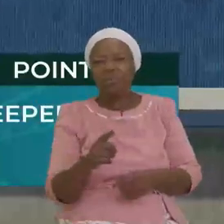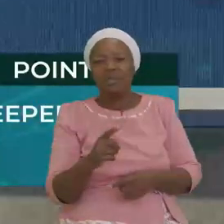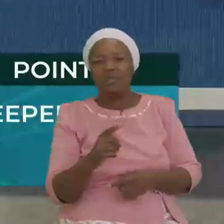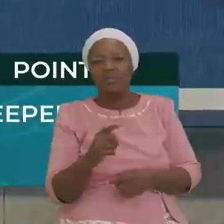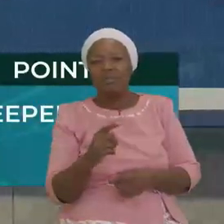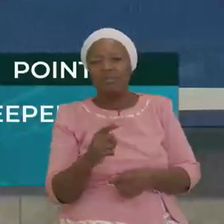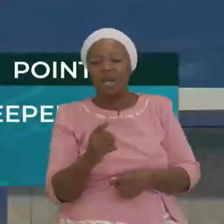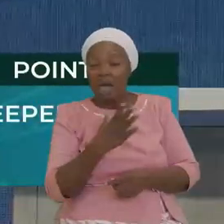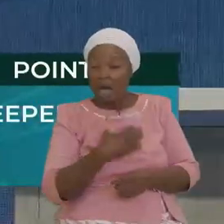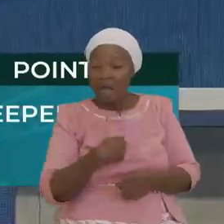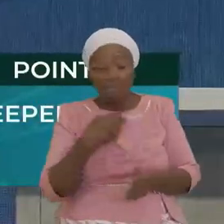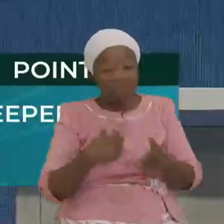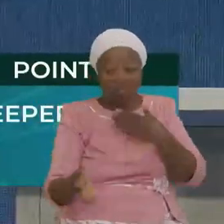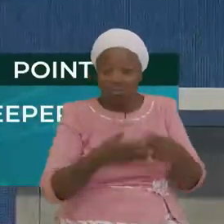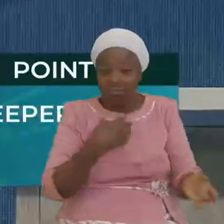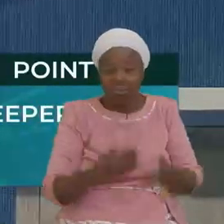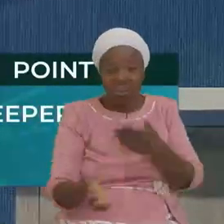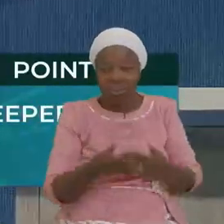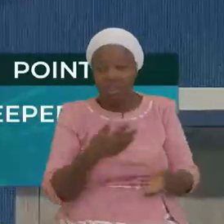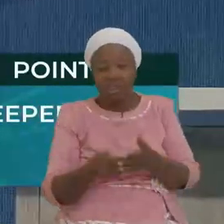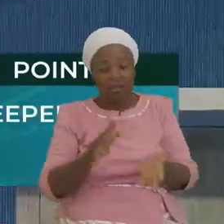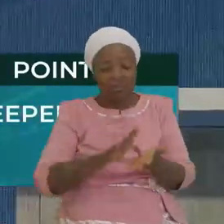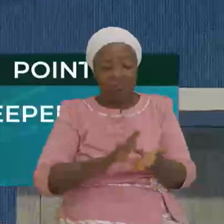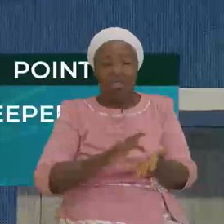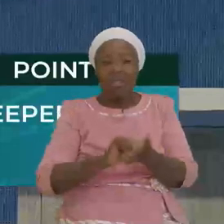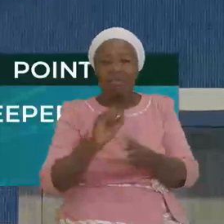C'est la chose qui cause ta cécité.